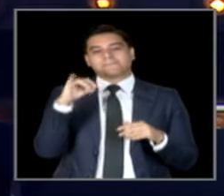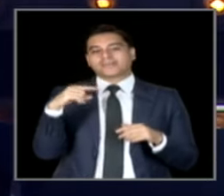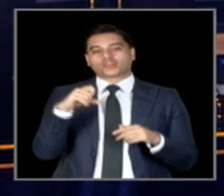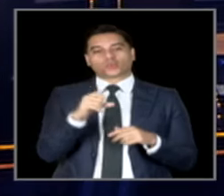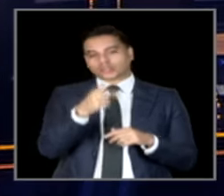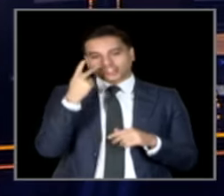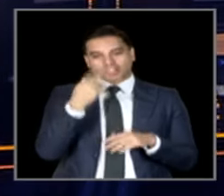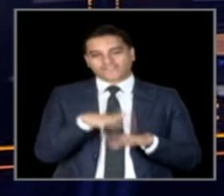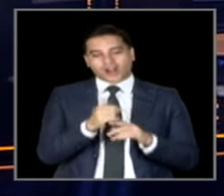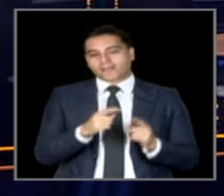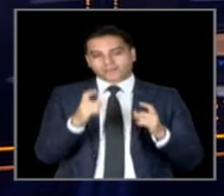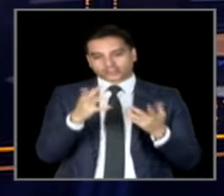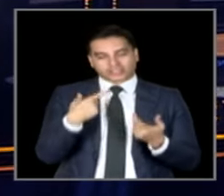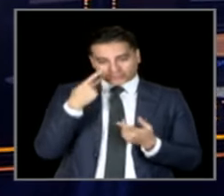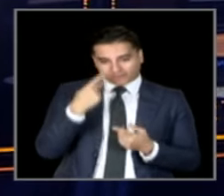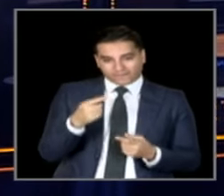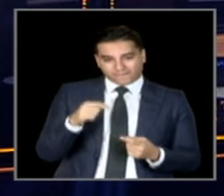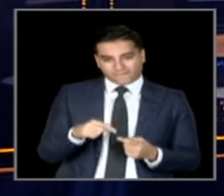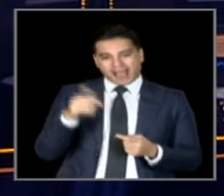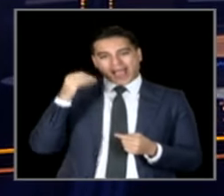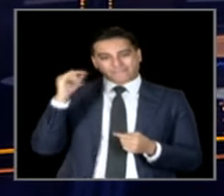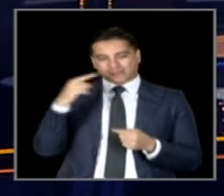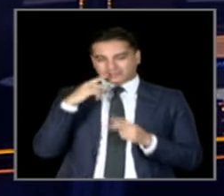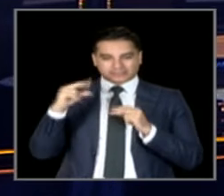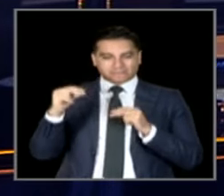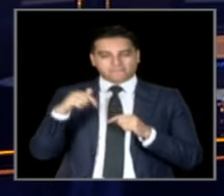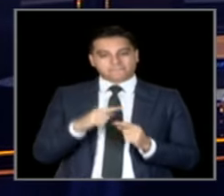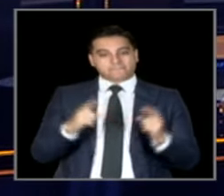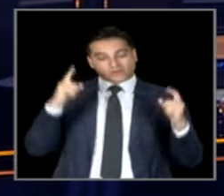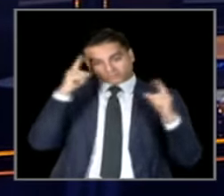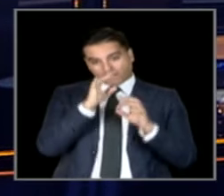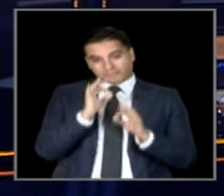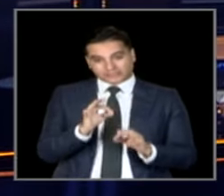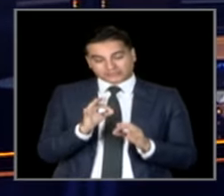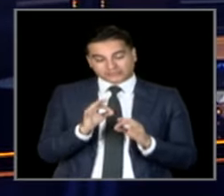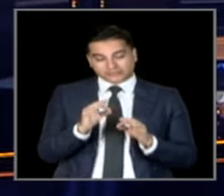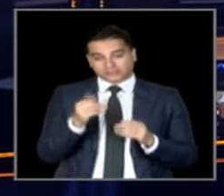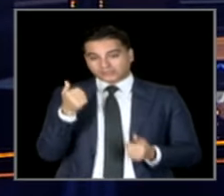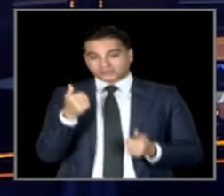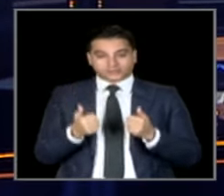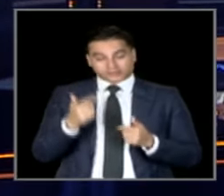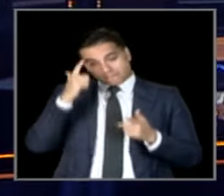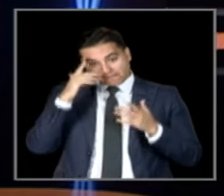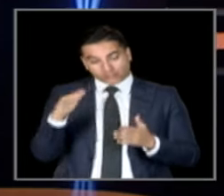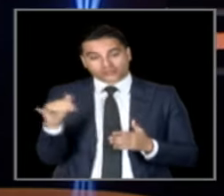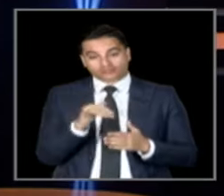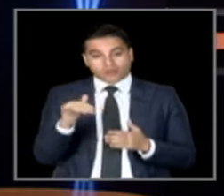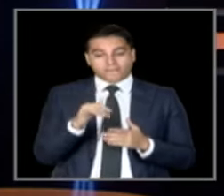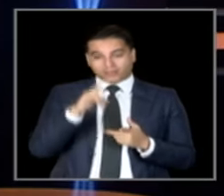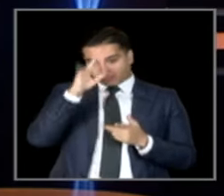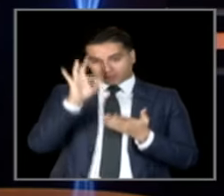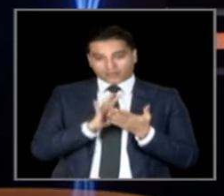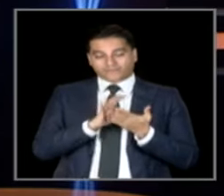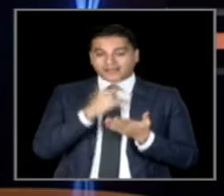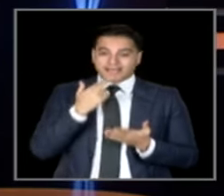ماتش النهارده؟ لا هو فعلا زي ما قال احمد، الماتش هيبقى تفاصيل صغيره، اللي هيفضل مركز طول الماتش ومعاه توفيق هيكسب.